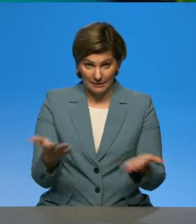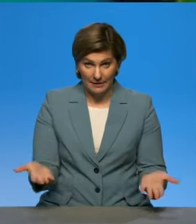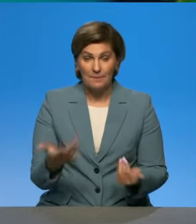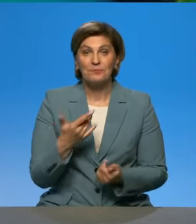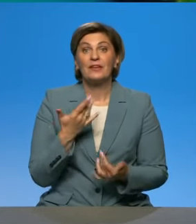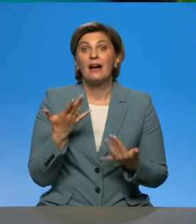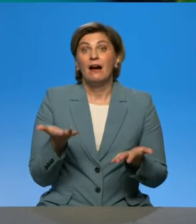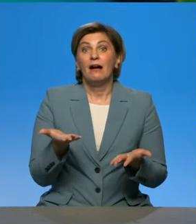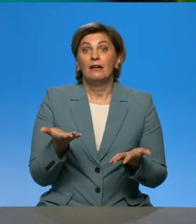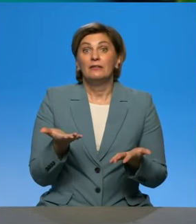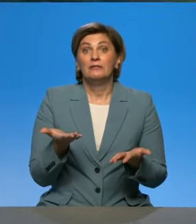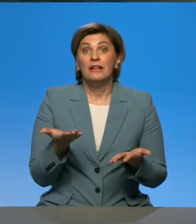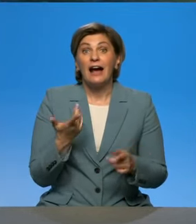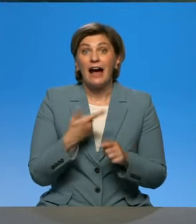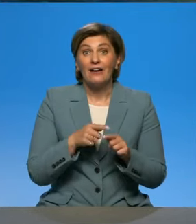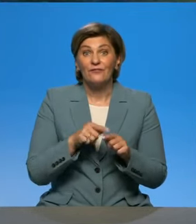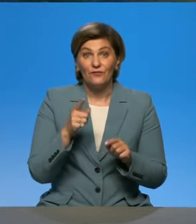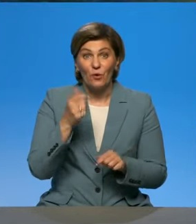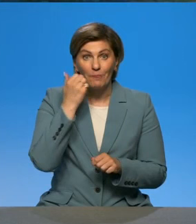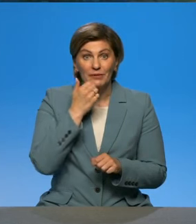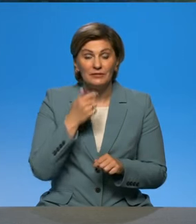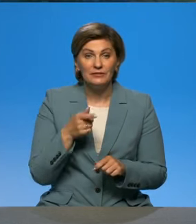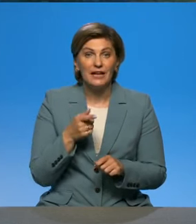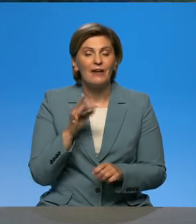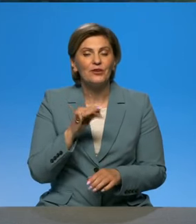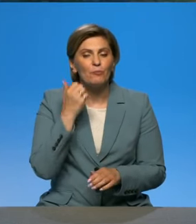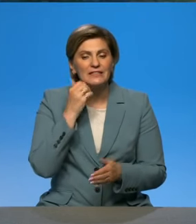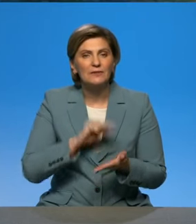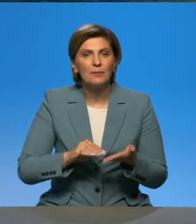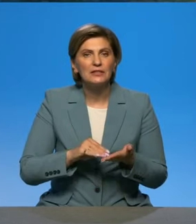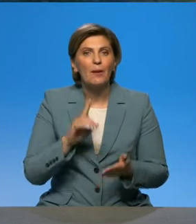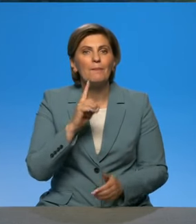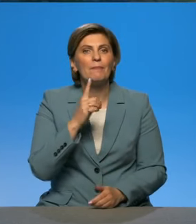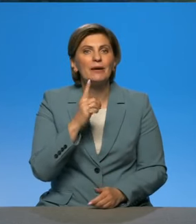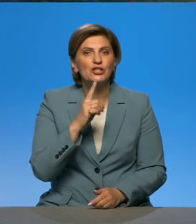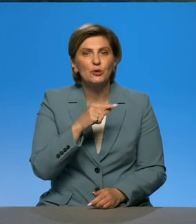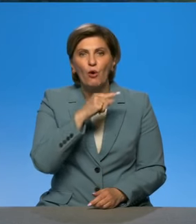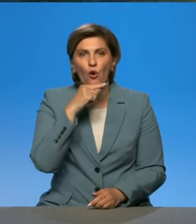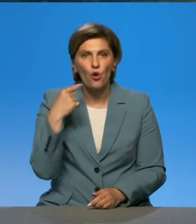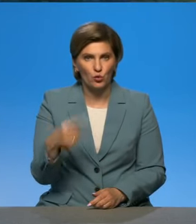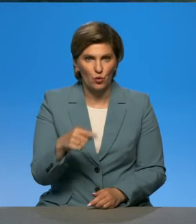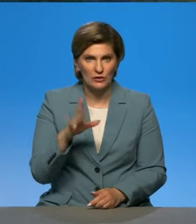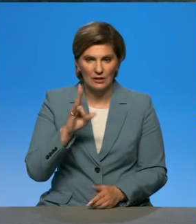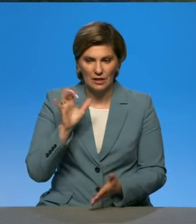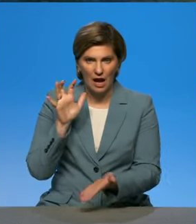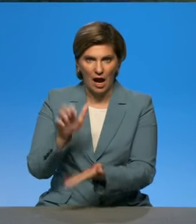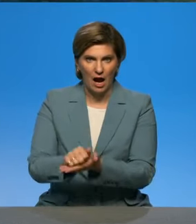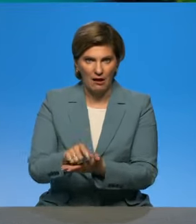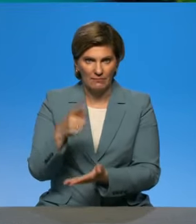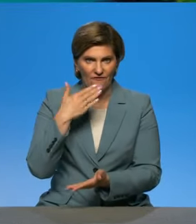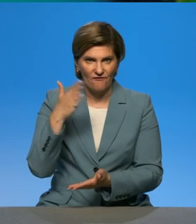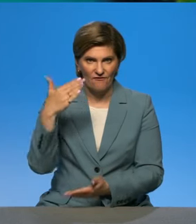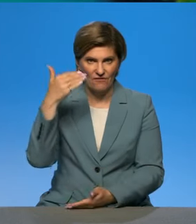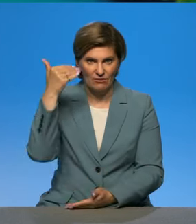зрения человечества. А вот, сказать, вот благодаря этому он спас жизнь. Из Москвы интересуется, а почему не застолбил российский флаг на этом месте? Вы знаете,